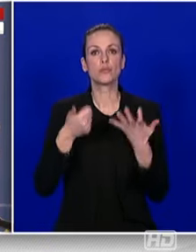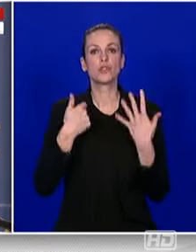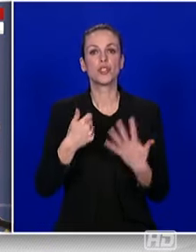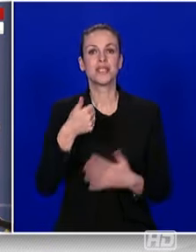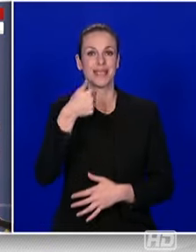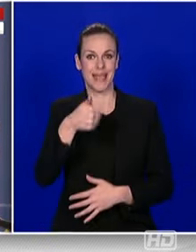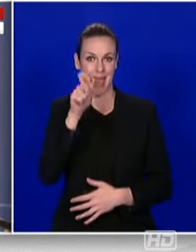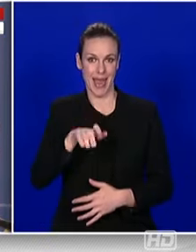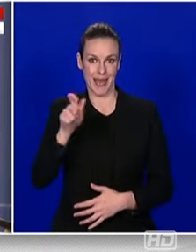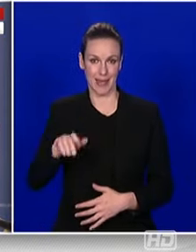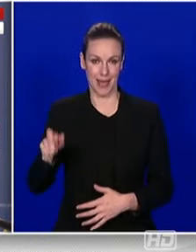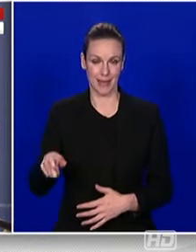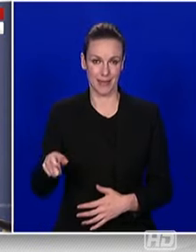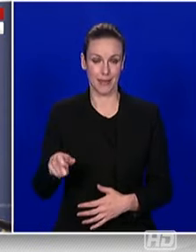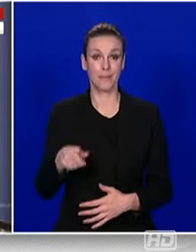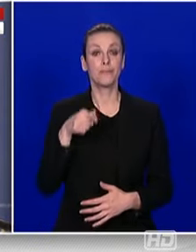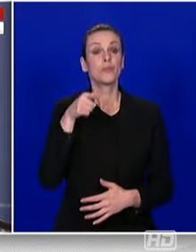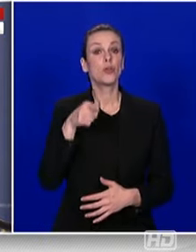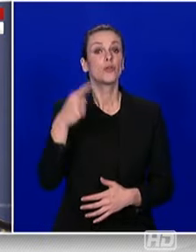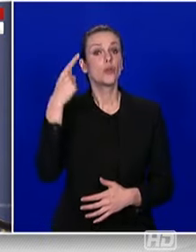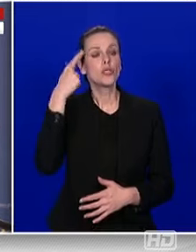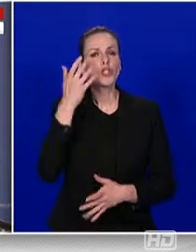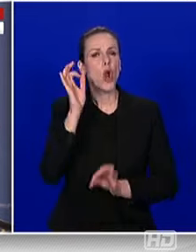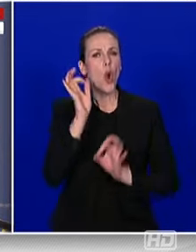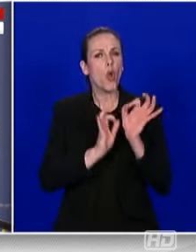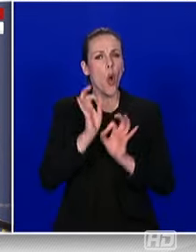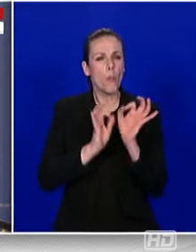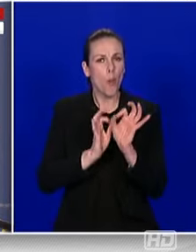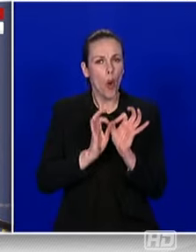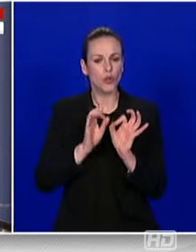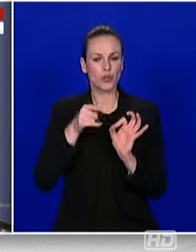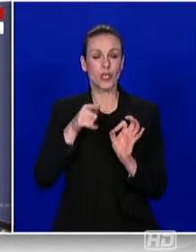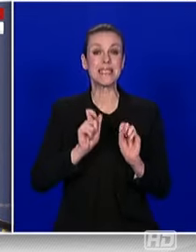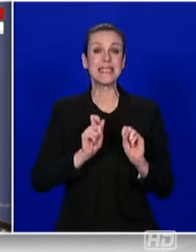4.861 osobu, što daje postotak pozitivnih od